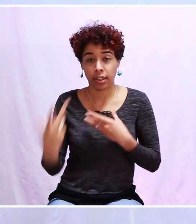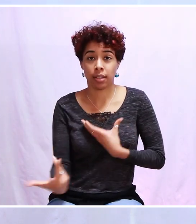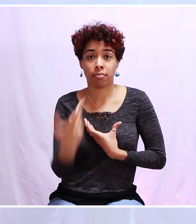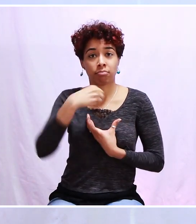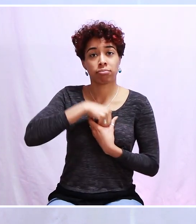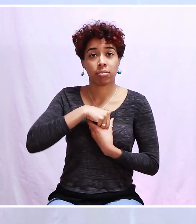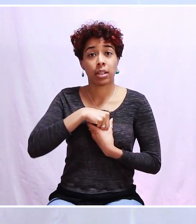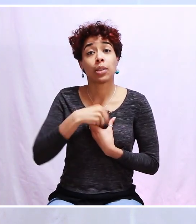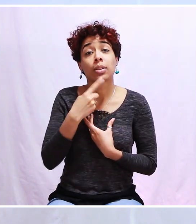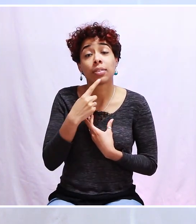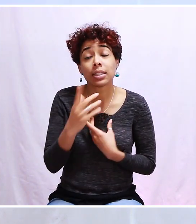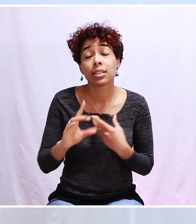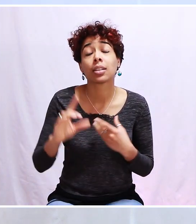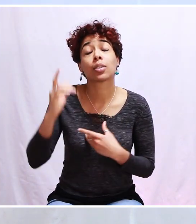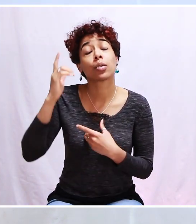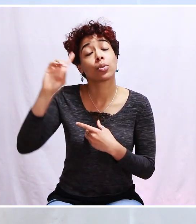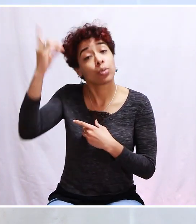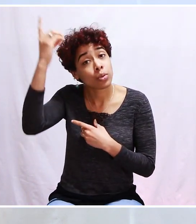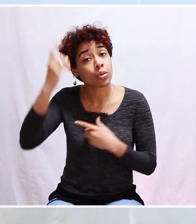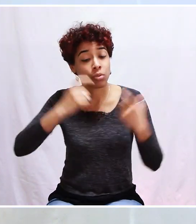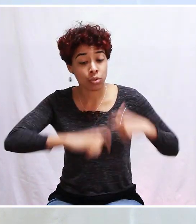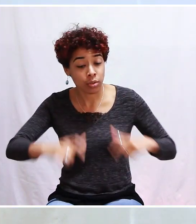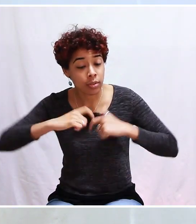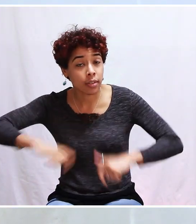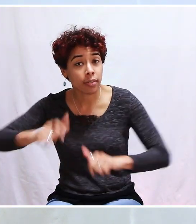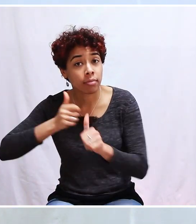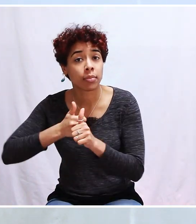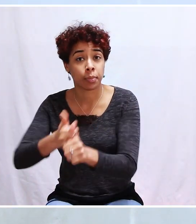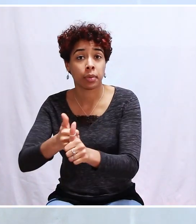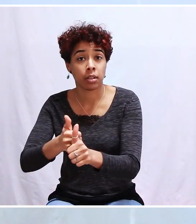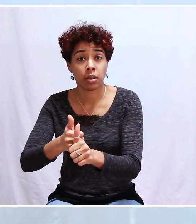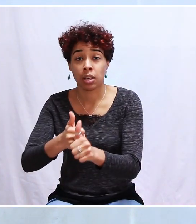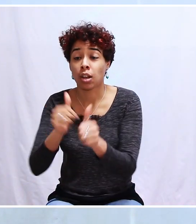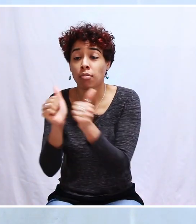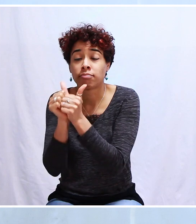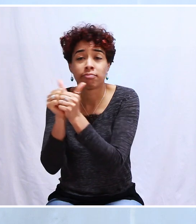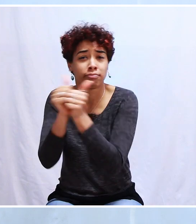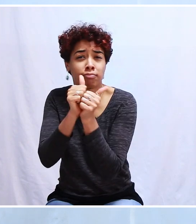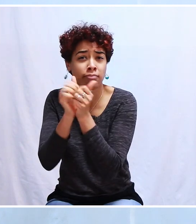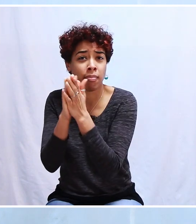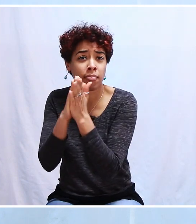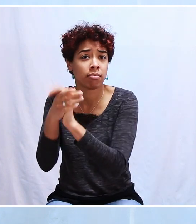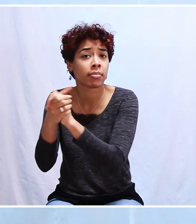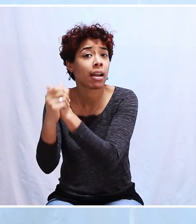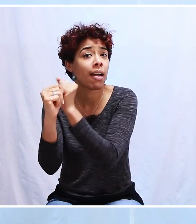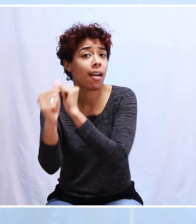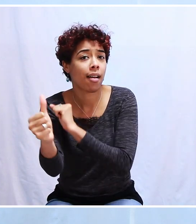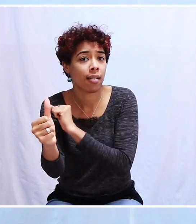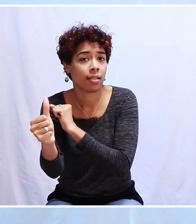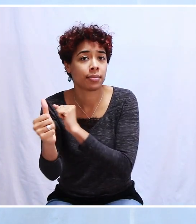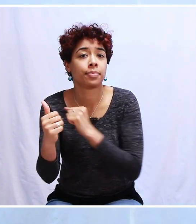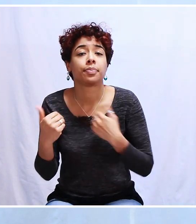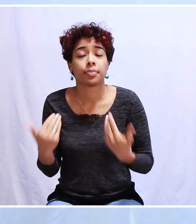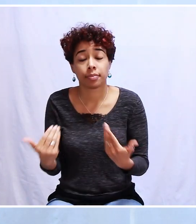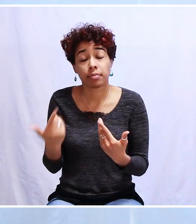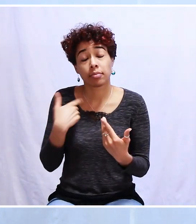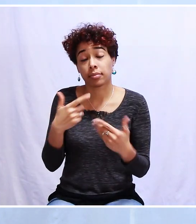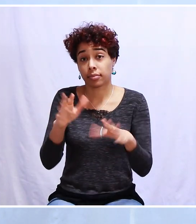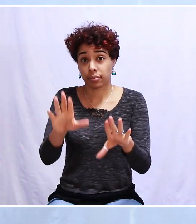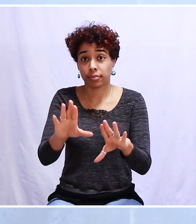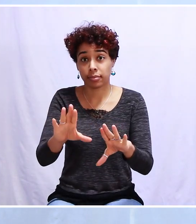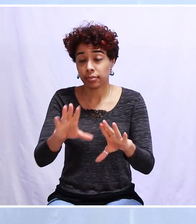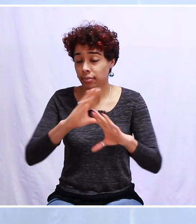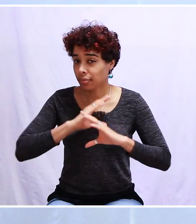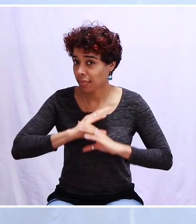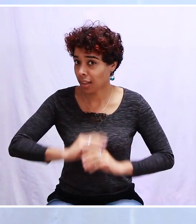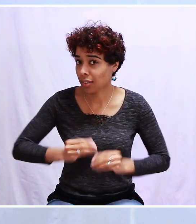a accompagné Joseph, il était avec lui, nous dit les Écritures, il ne faisait qu'un. Et j'aimerais te rassurer aujourd'hui, toi qui es enfant de